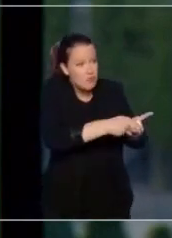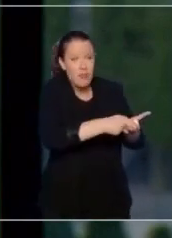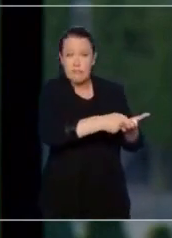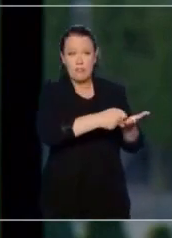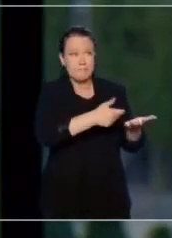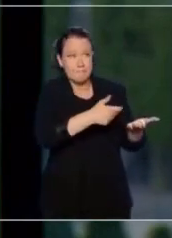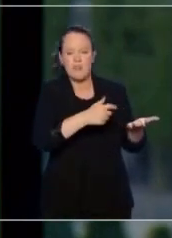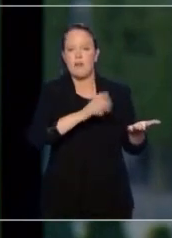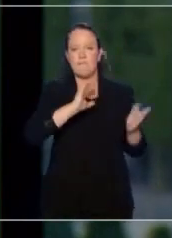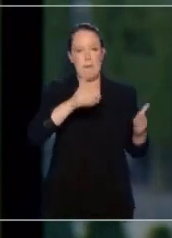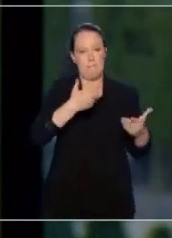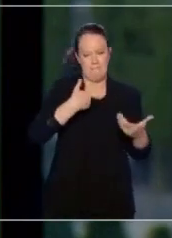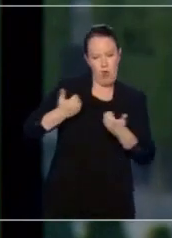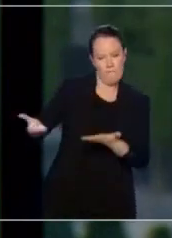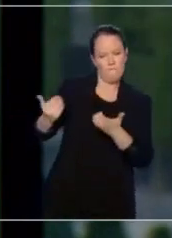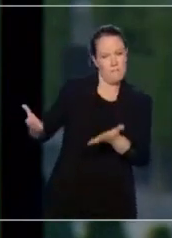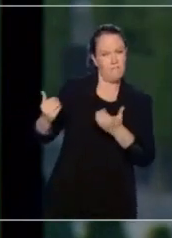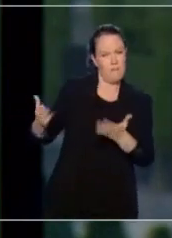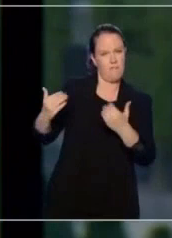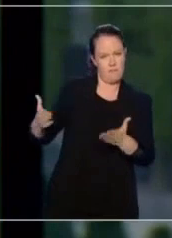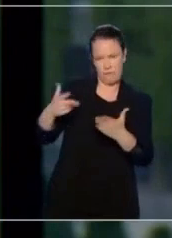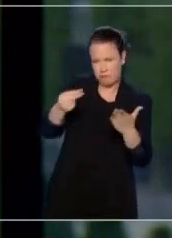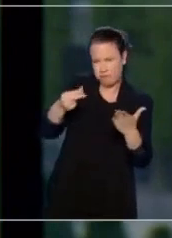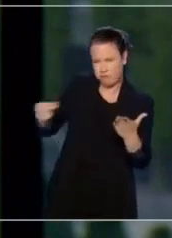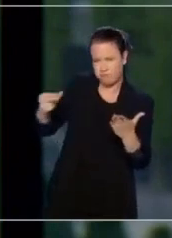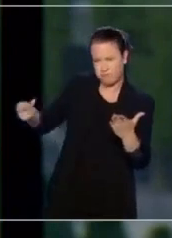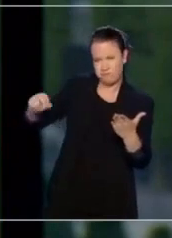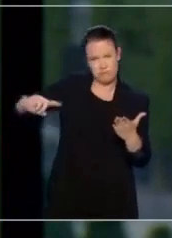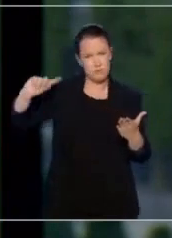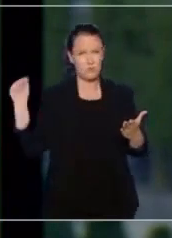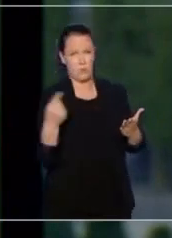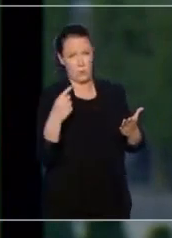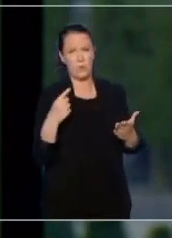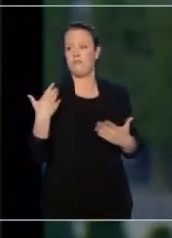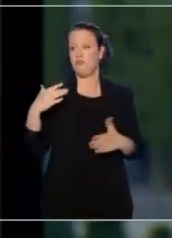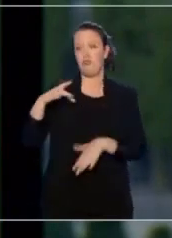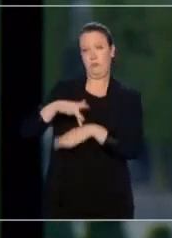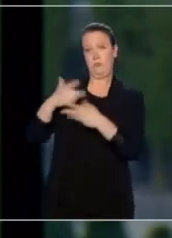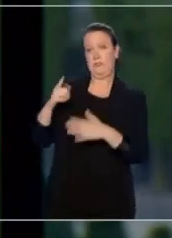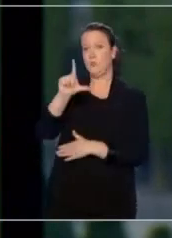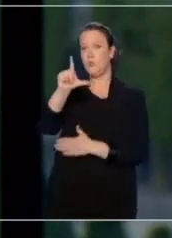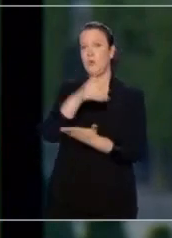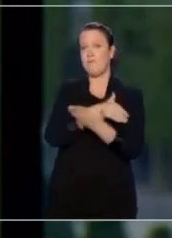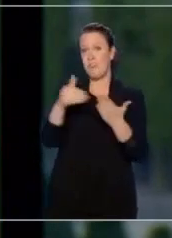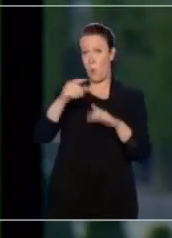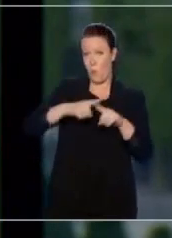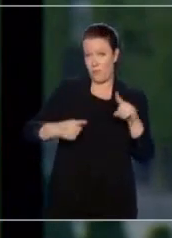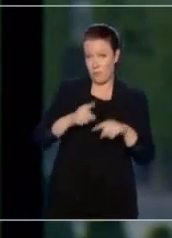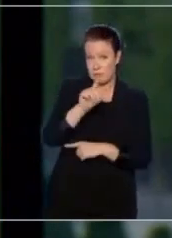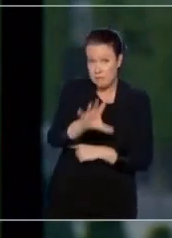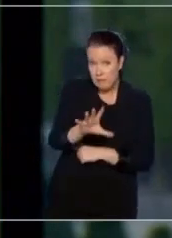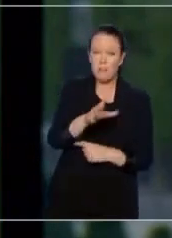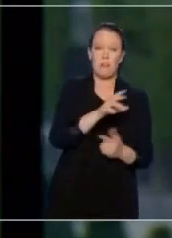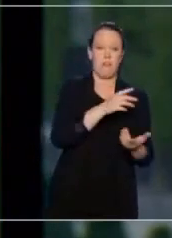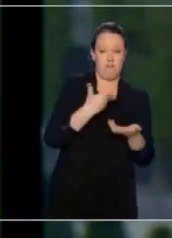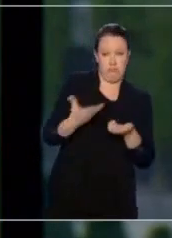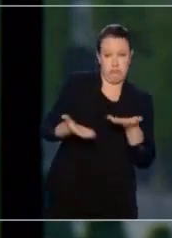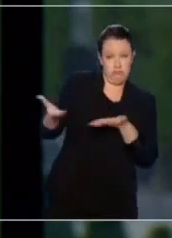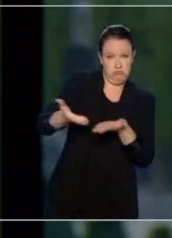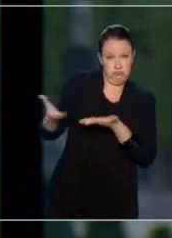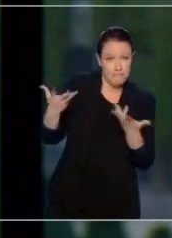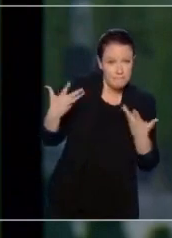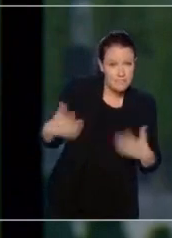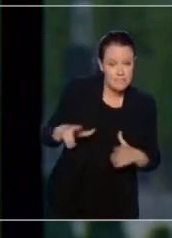demi de doses et d'ici la fin de l'année de nom plusieurs dizaines de millions de doses de vaccins nous contribuerons à nous